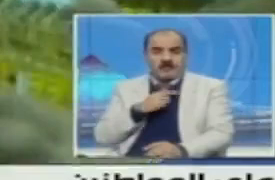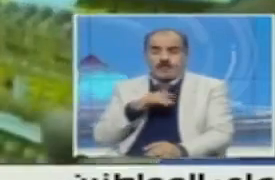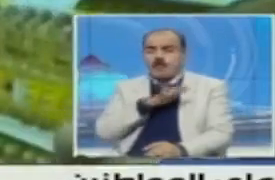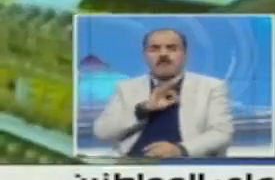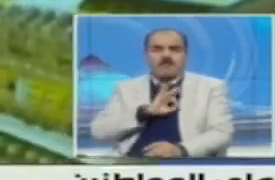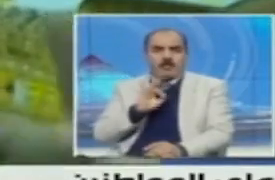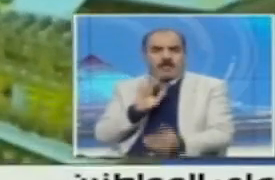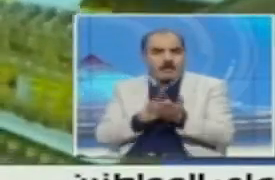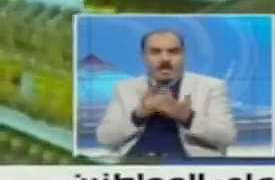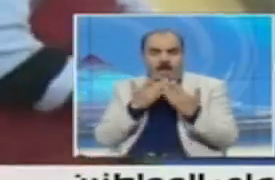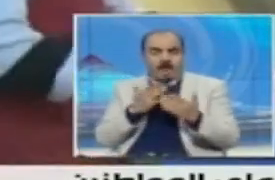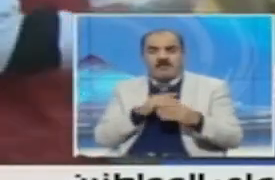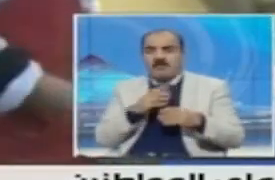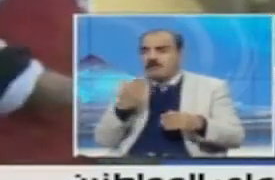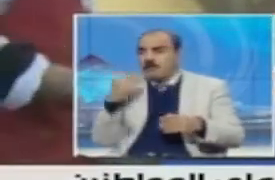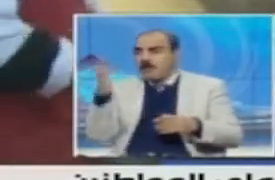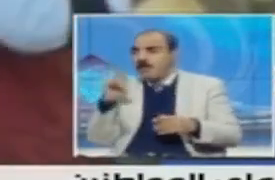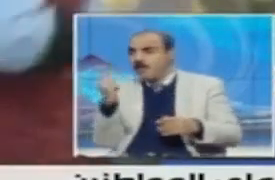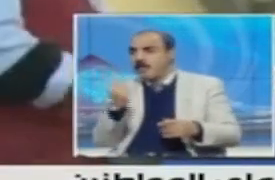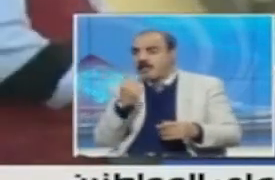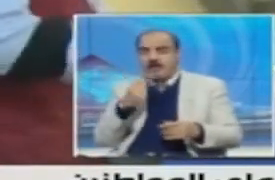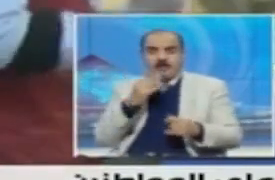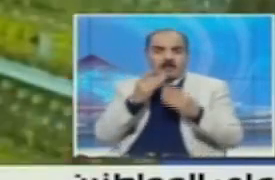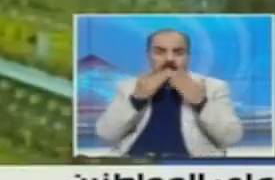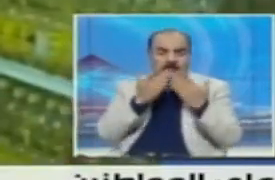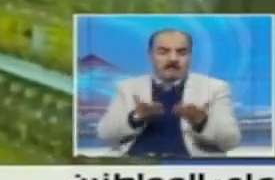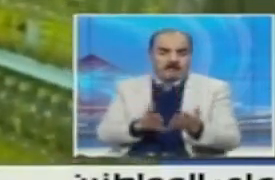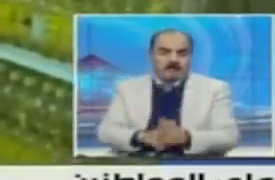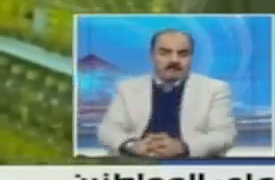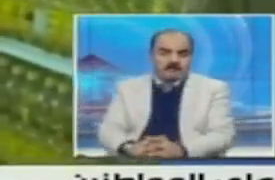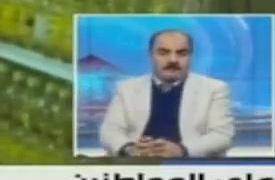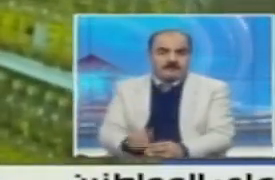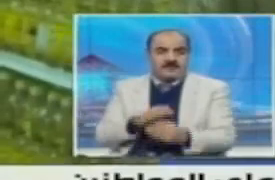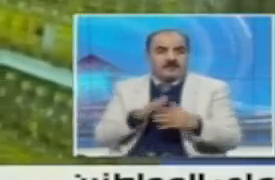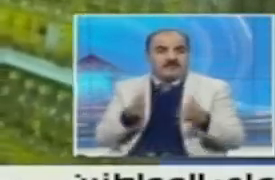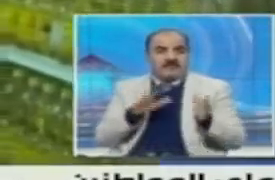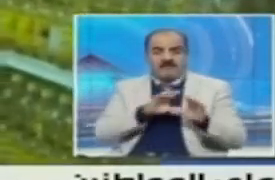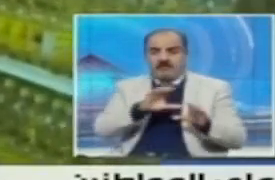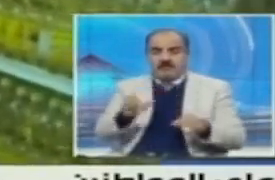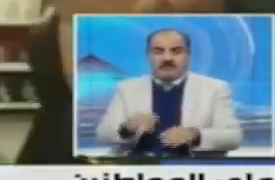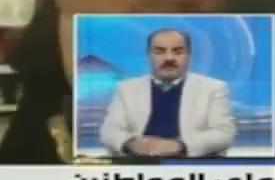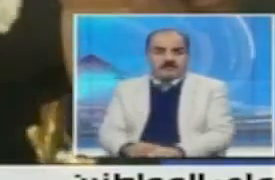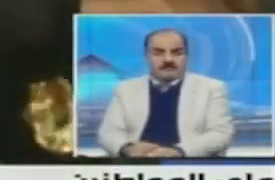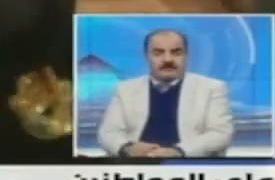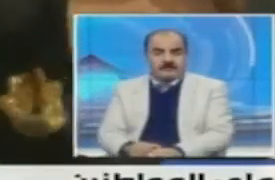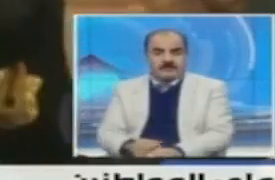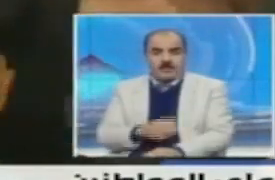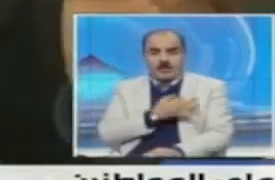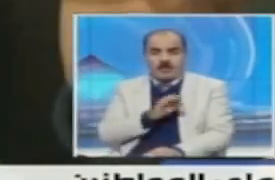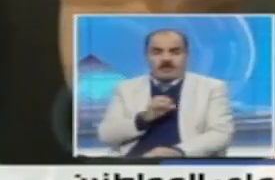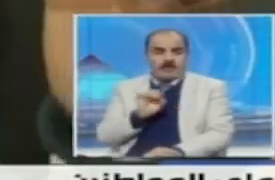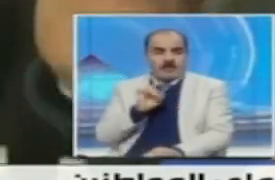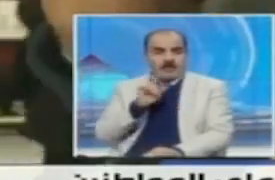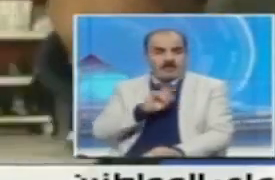موجودة ما بندورش عليها زي بلاد أخرى مش متوفر بيها الكميات الخاصة بالشعب المصري. كل حاجة هنا الله